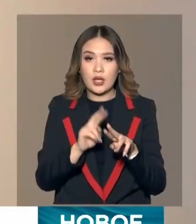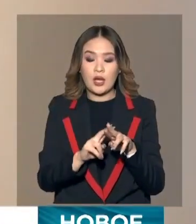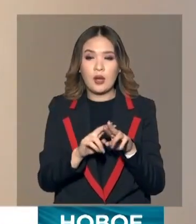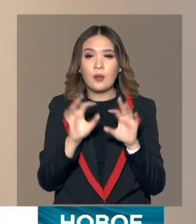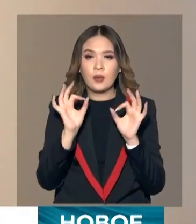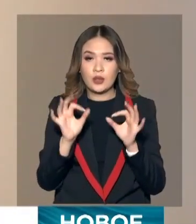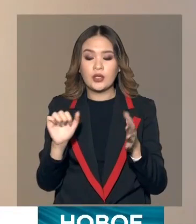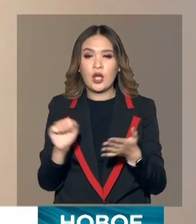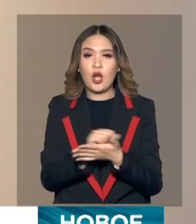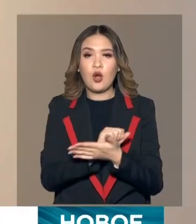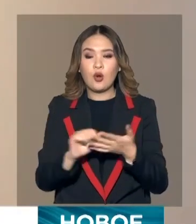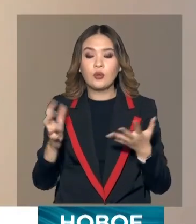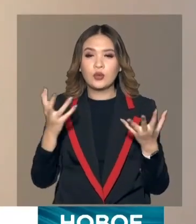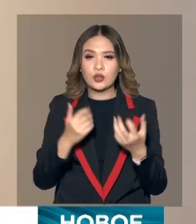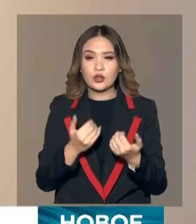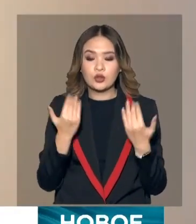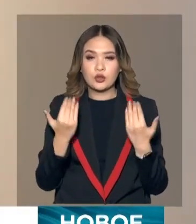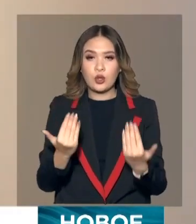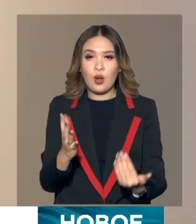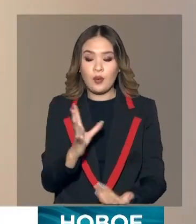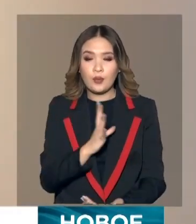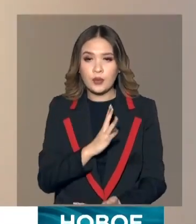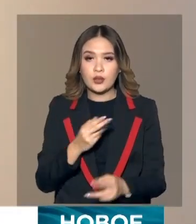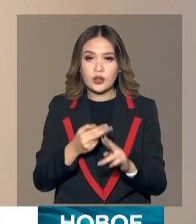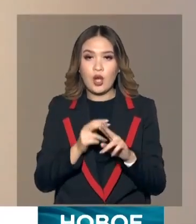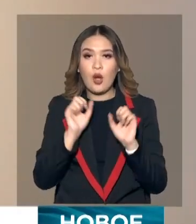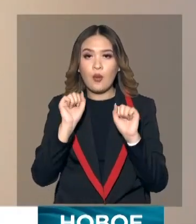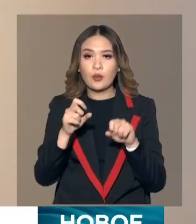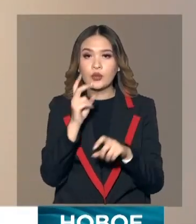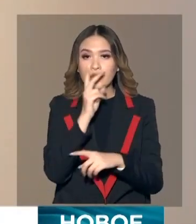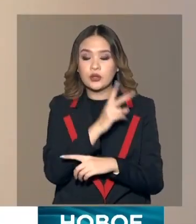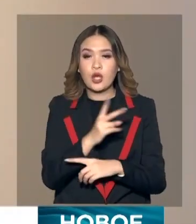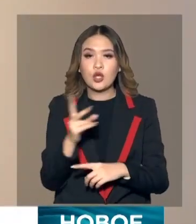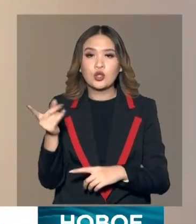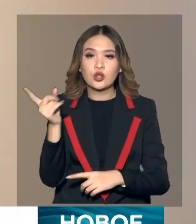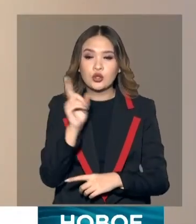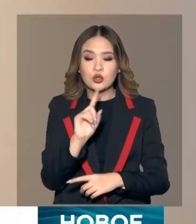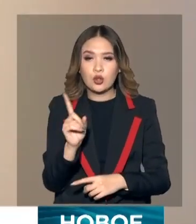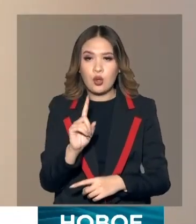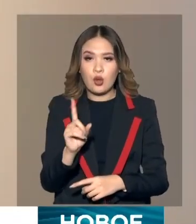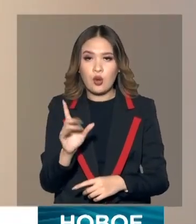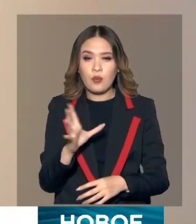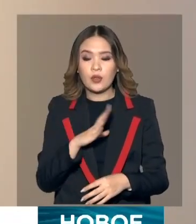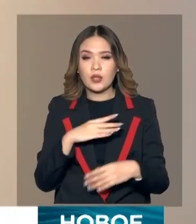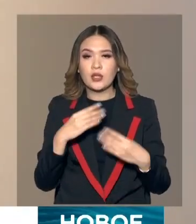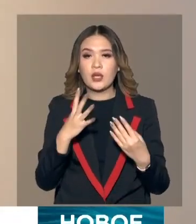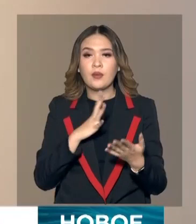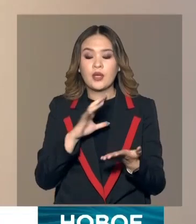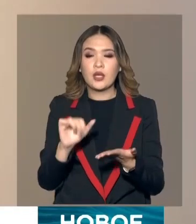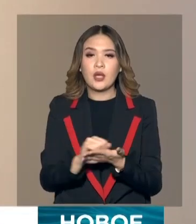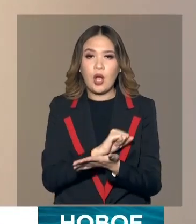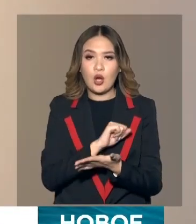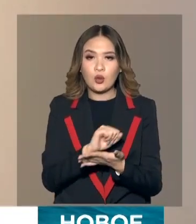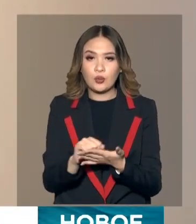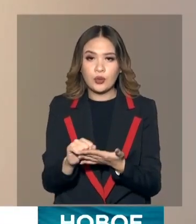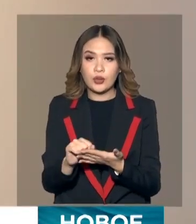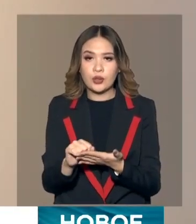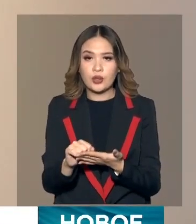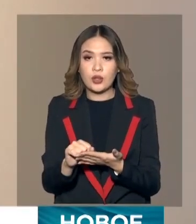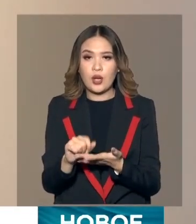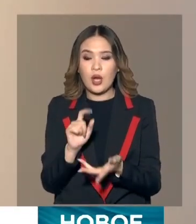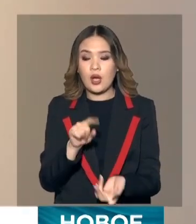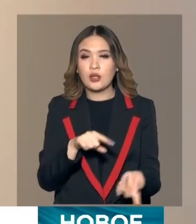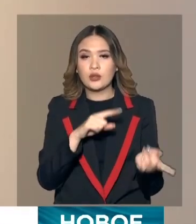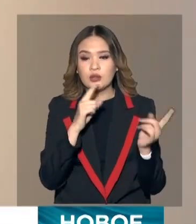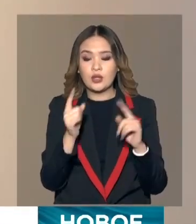действительно, документ принят был только сегодня, но нужно следует отметить здесь, что данный документ будет, помимо